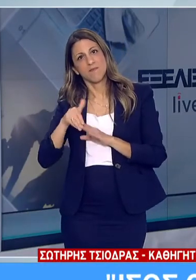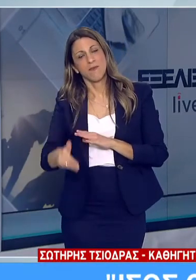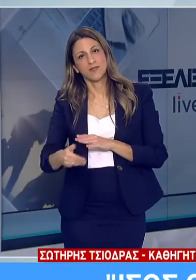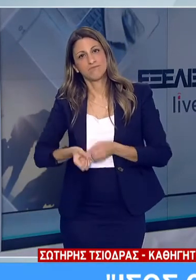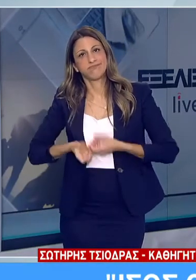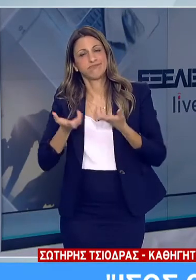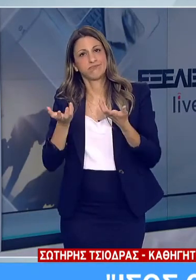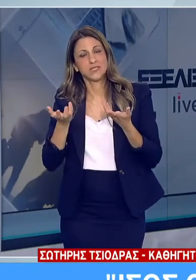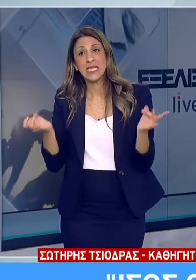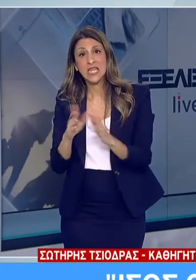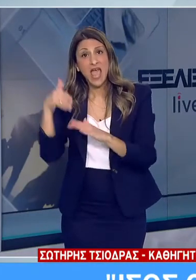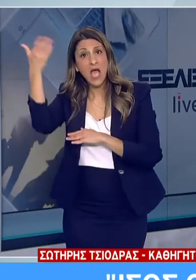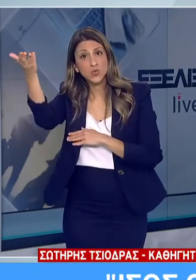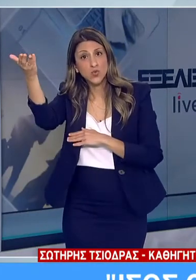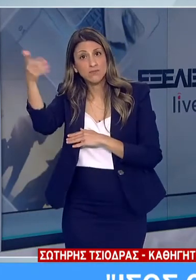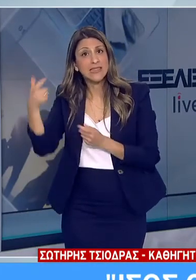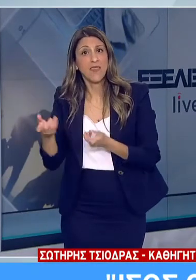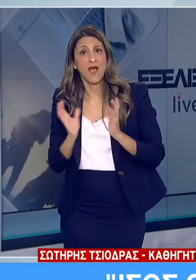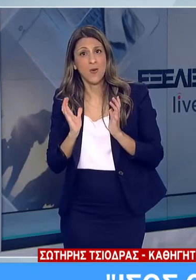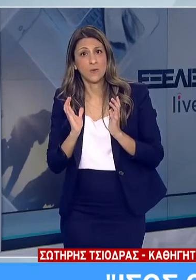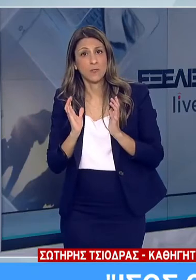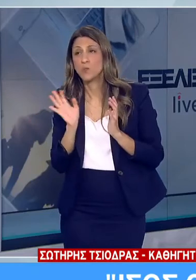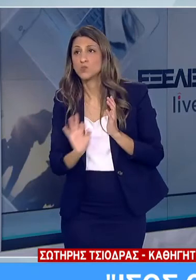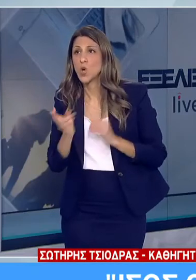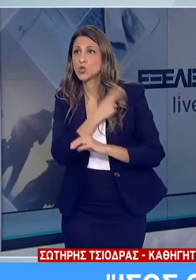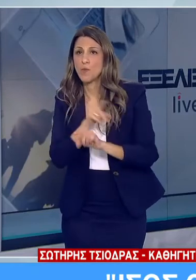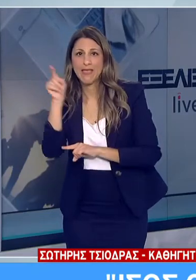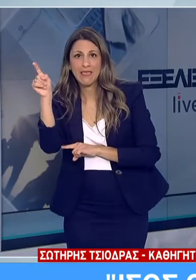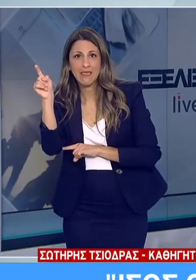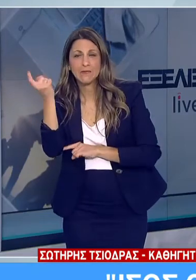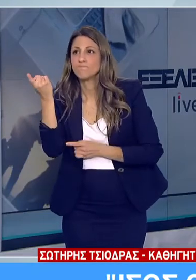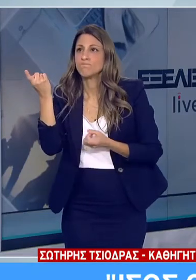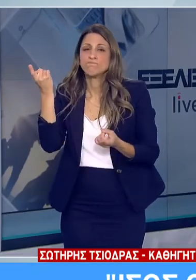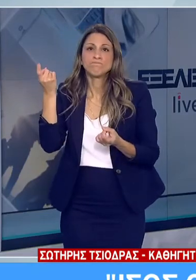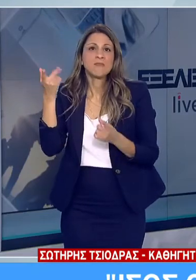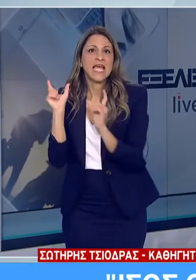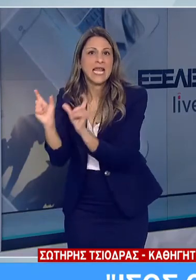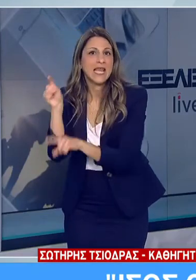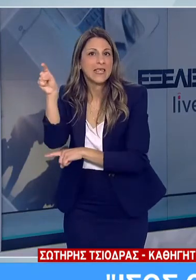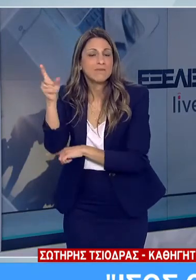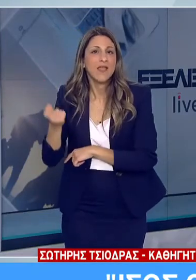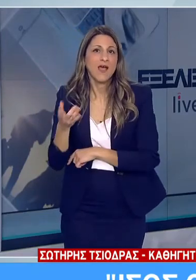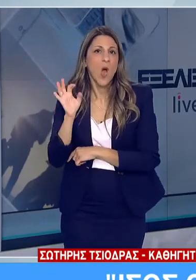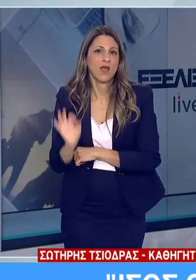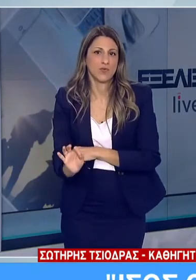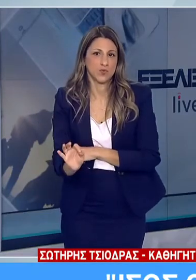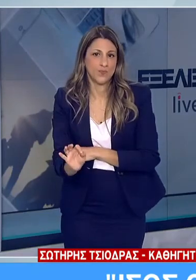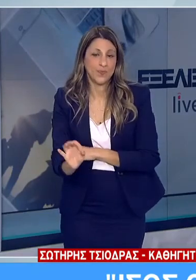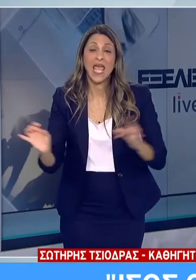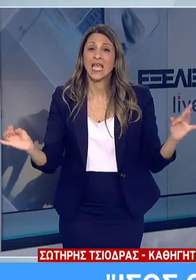δύσκολη και είναι πάρα πολύ δύσκολο να μπουν και σαφή κριτήρια. Αυτό που με σιγουριά ξέρουμε είναι ότι όταν έχει